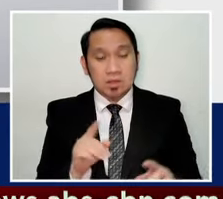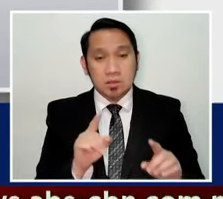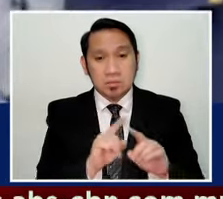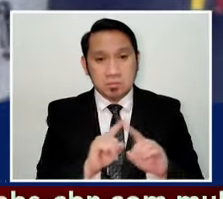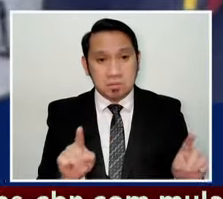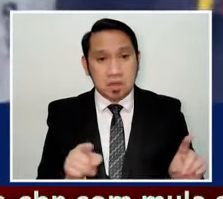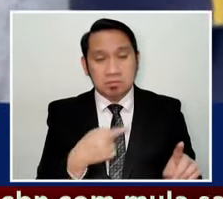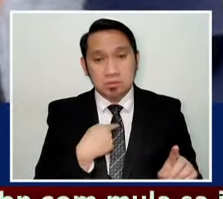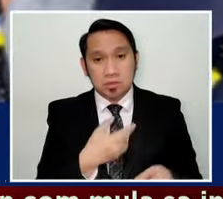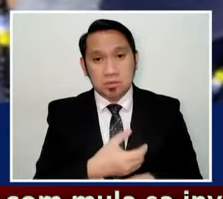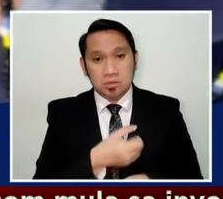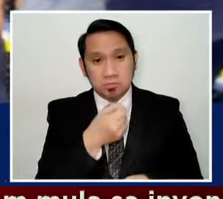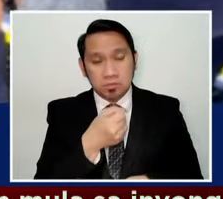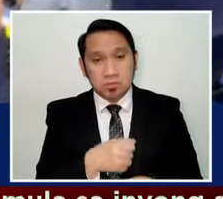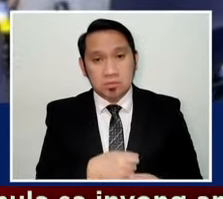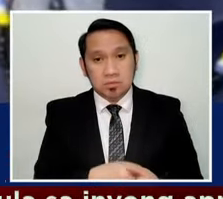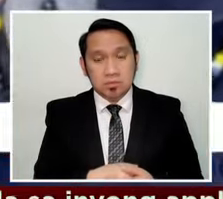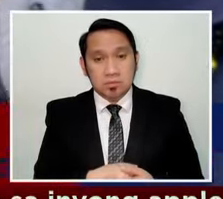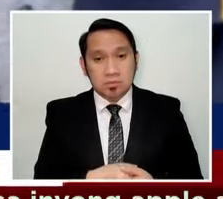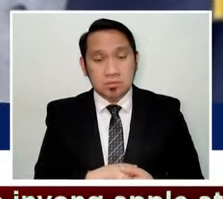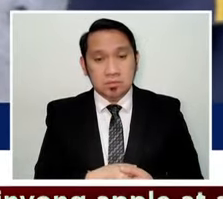pinigilan siya.